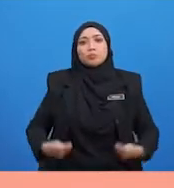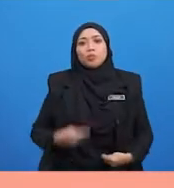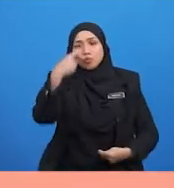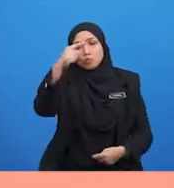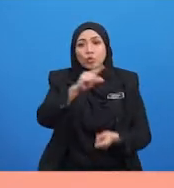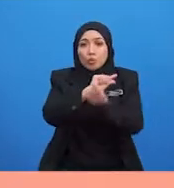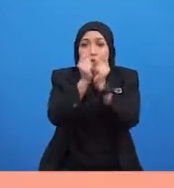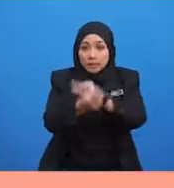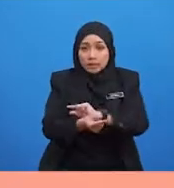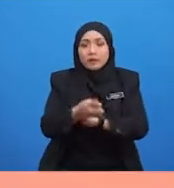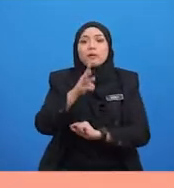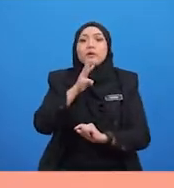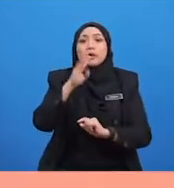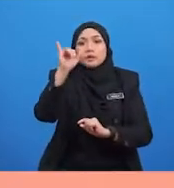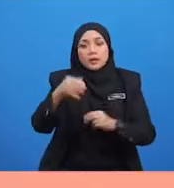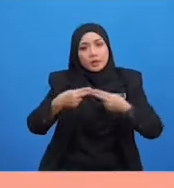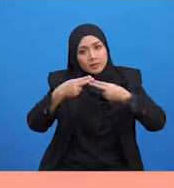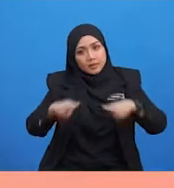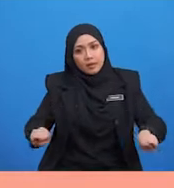melebihi 90 minit.